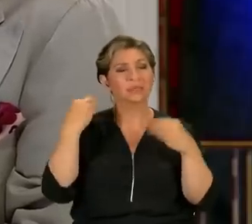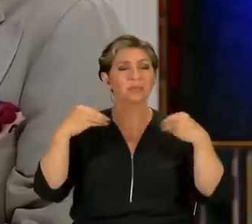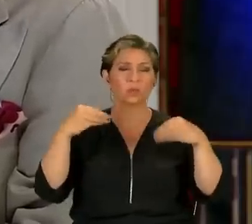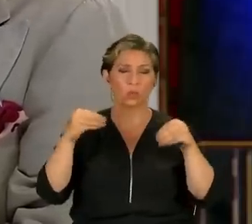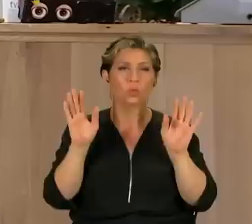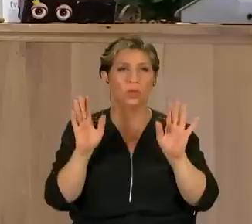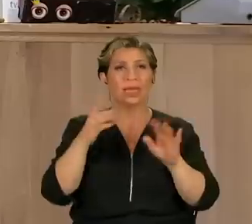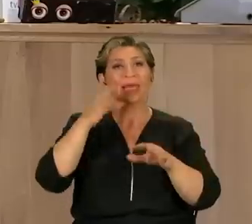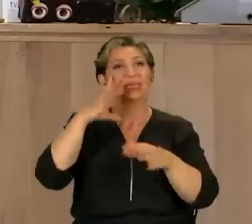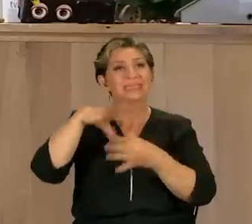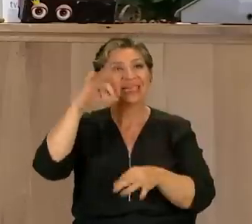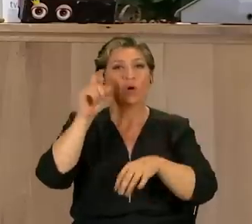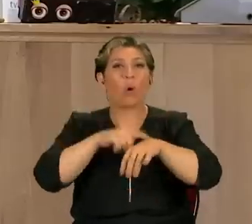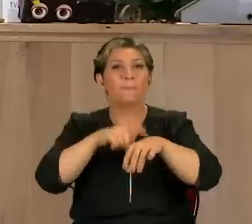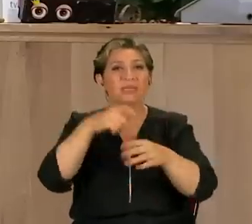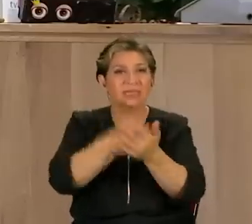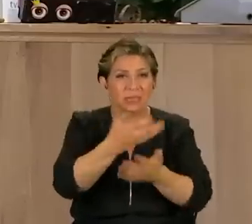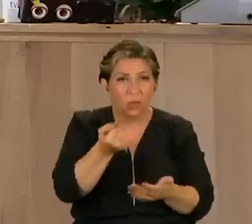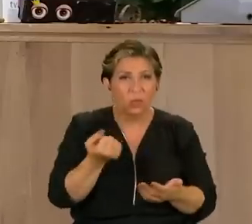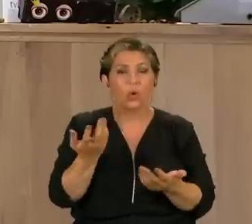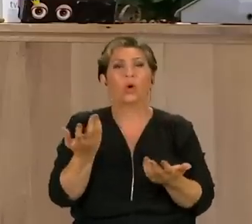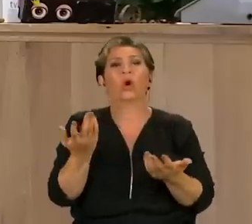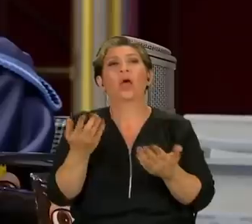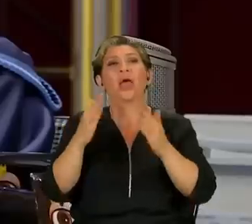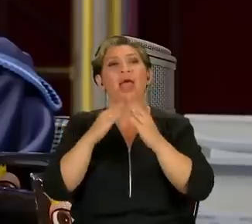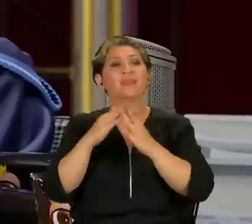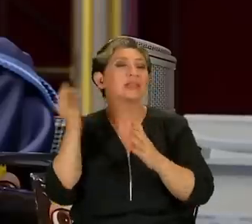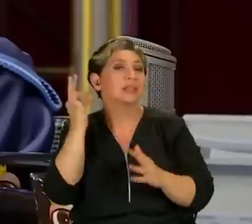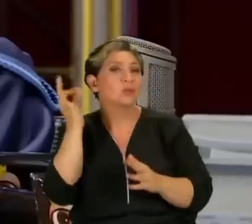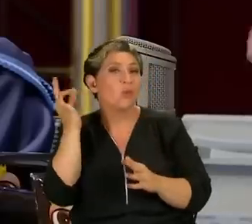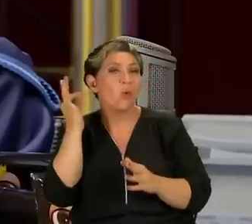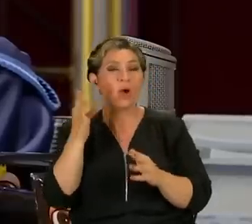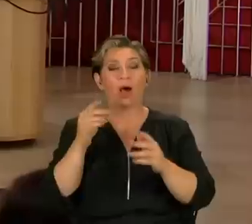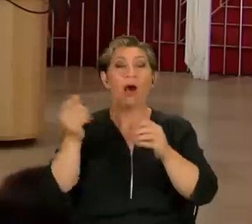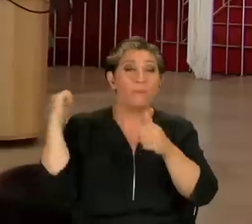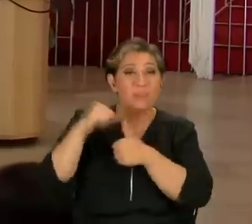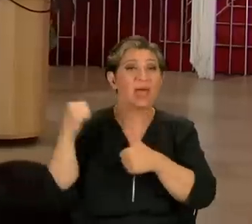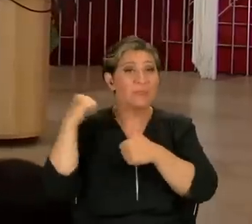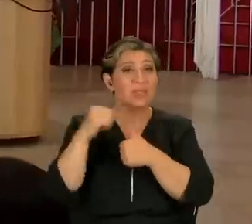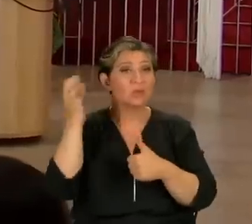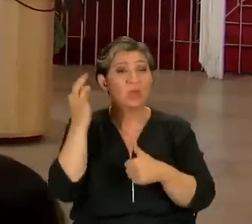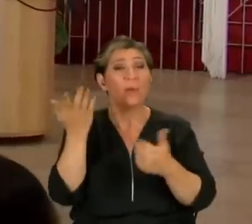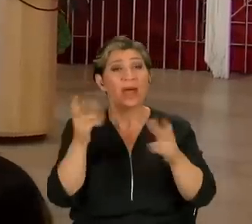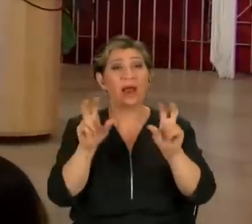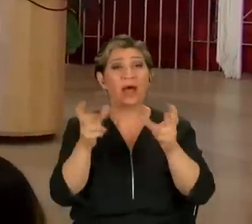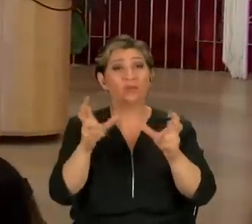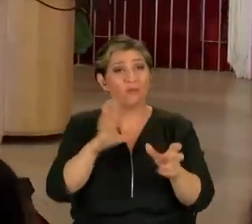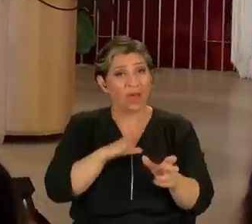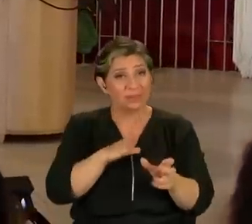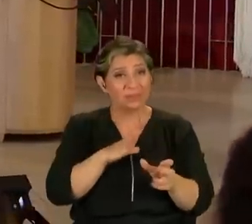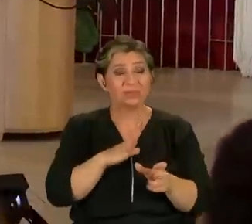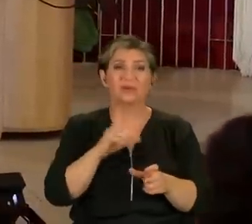Satılıyordu. Evet. İnsanlar kopya satın alıyorlardı ve evlerinde dinliyorlardı, ardı ardına dinliyorlardı. Halbuki yine radyolar